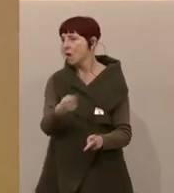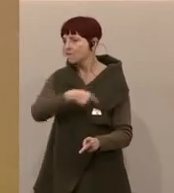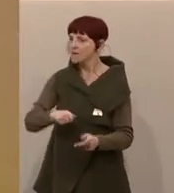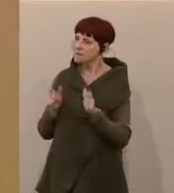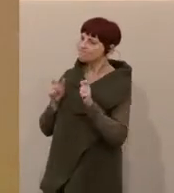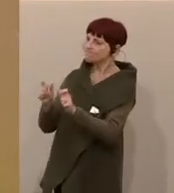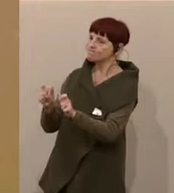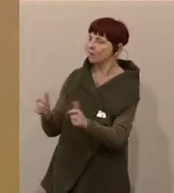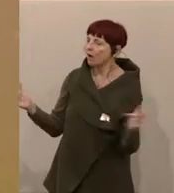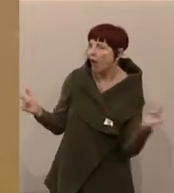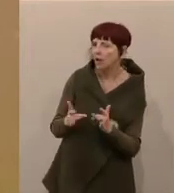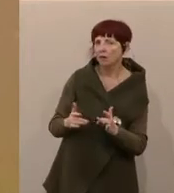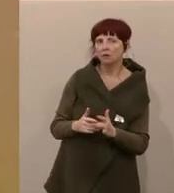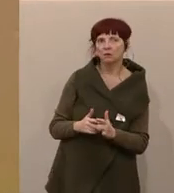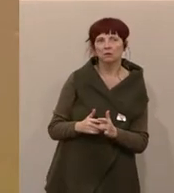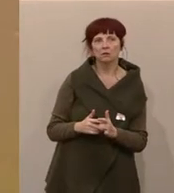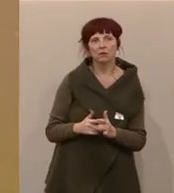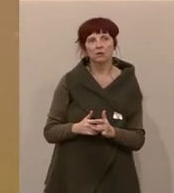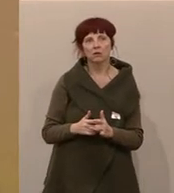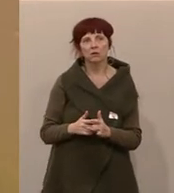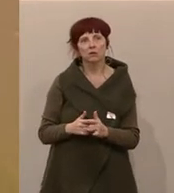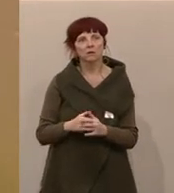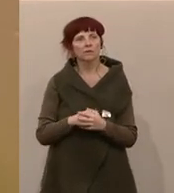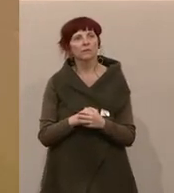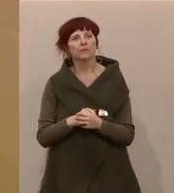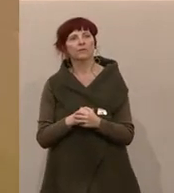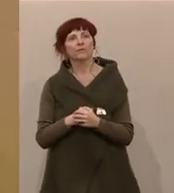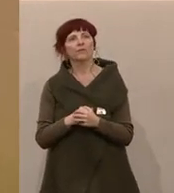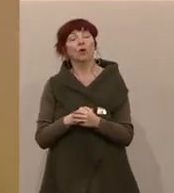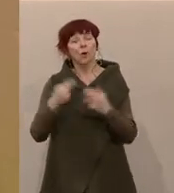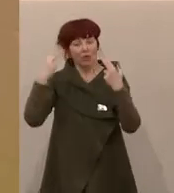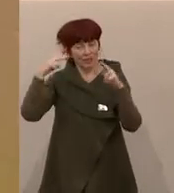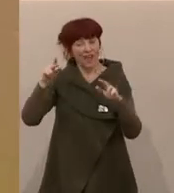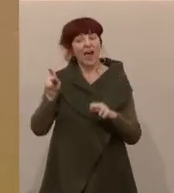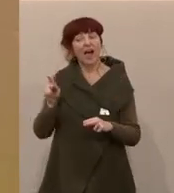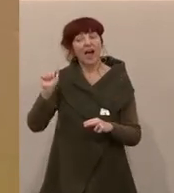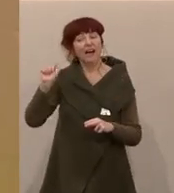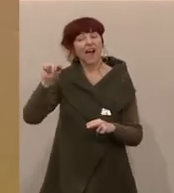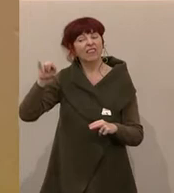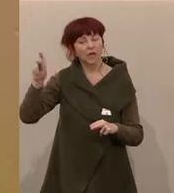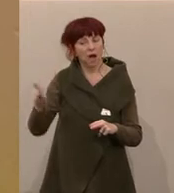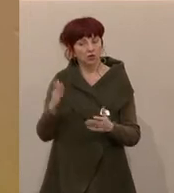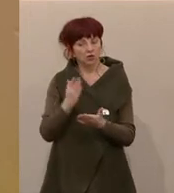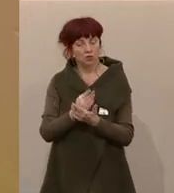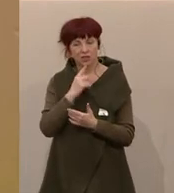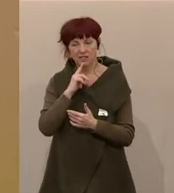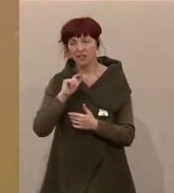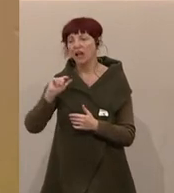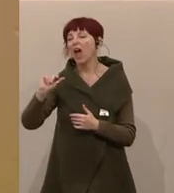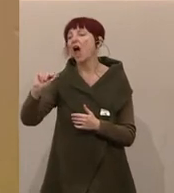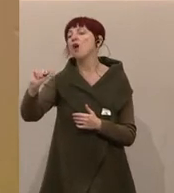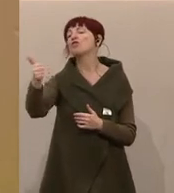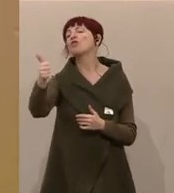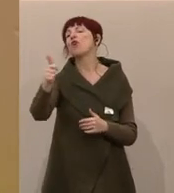auftreten, liebe Kolleginnen und Kollegen. Und die haben sie, der kann ja gerade so eh gesagt, die haben sie gesagt, First Line.